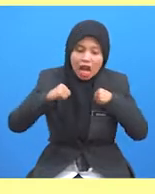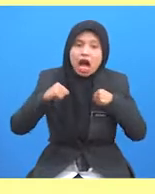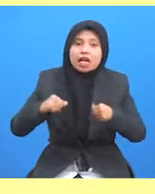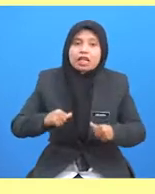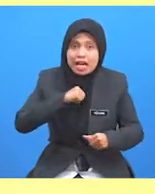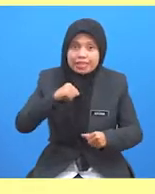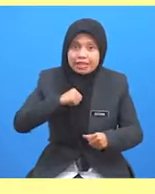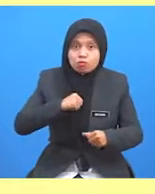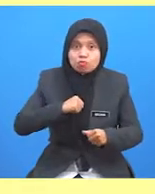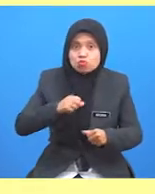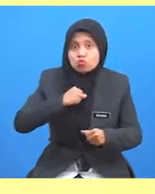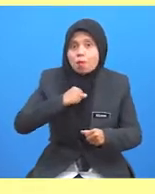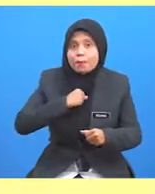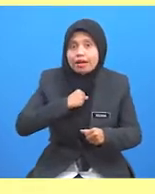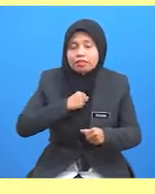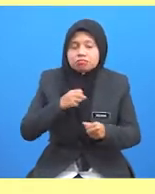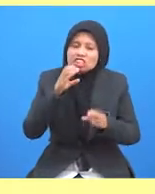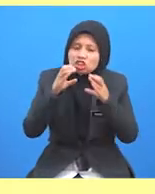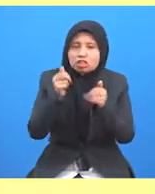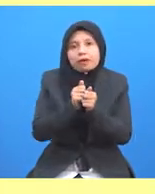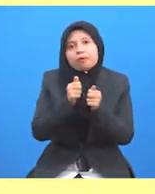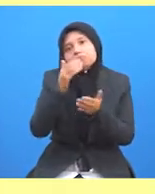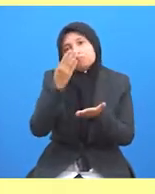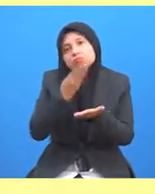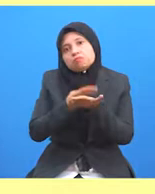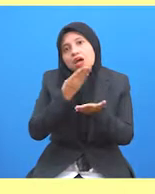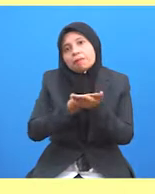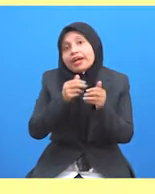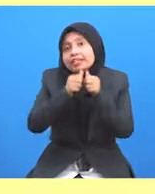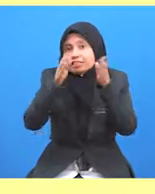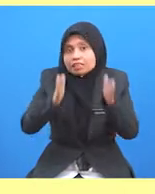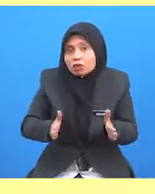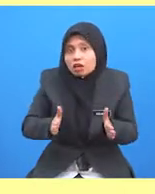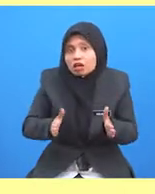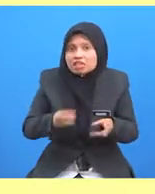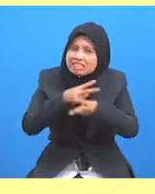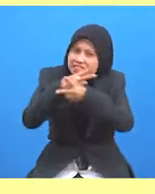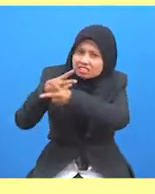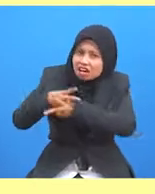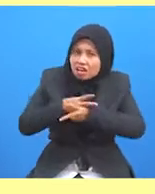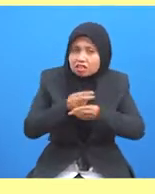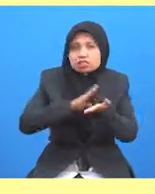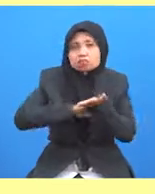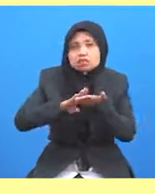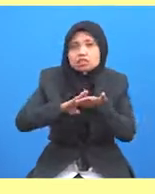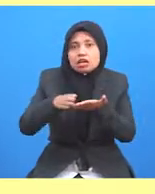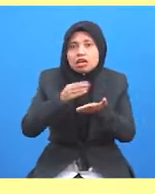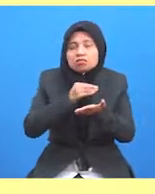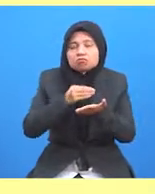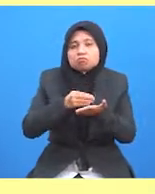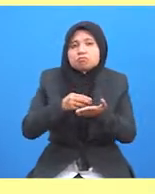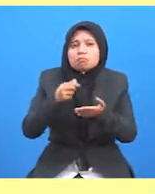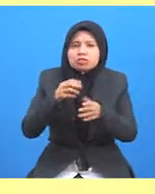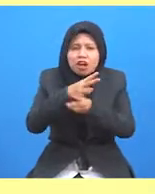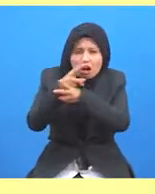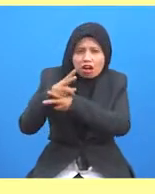dengan makhluk seperti menyantuni dan berkhidmat kepada ibu bapa, berkata yang baik-baik dan